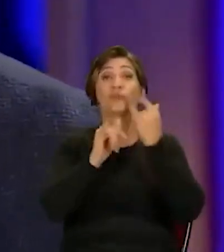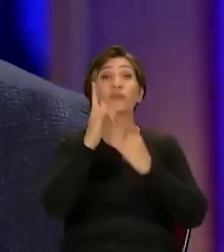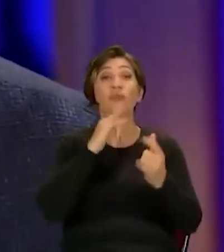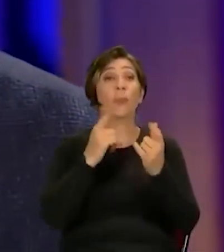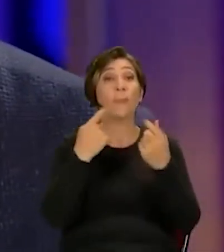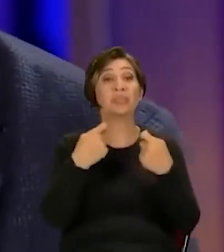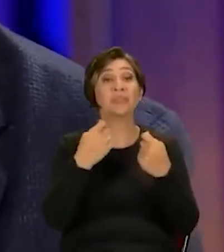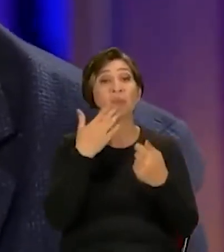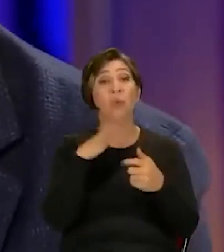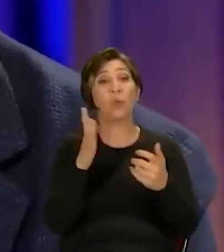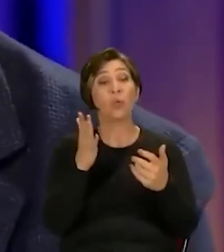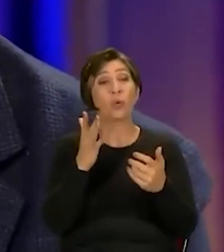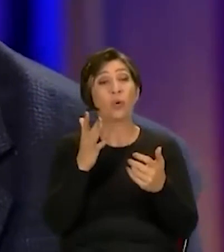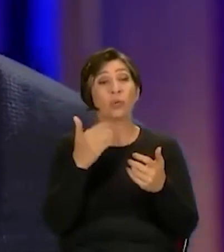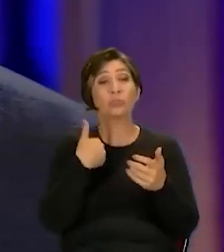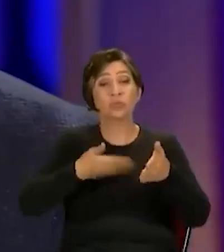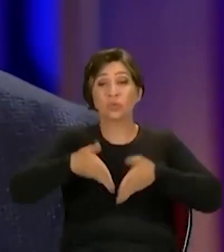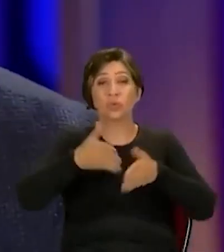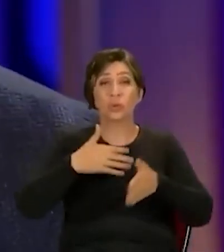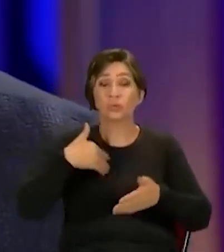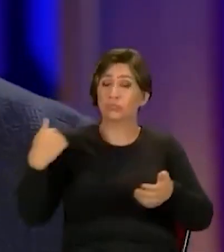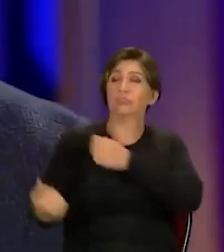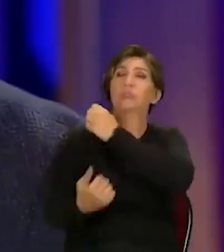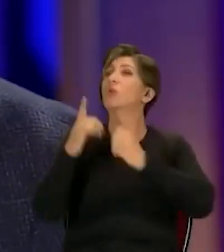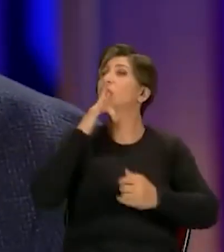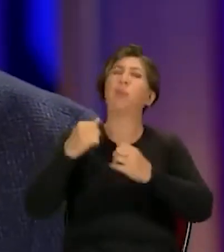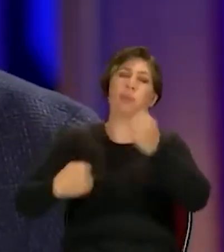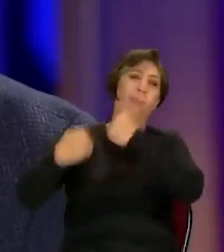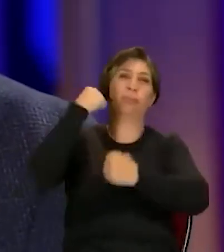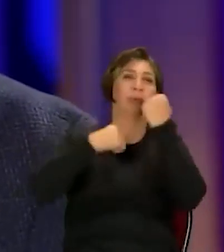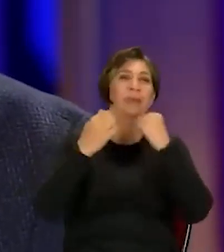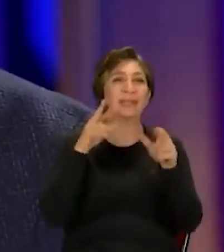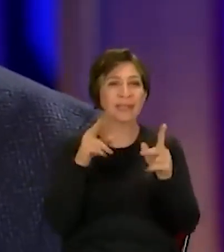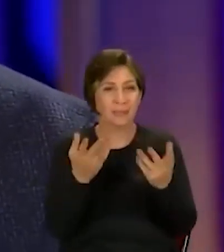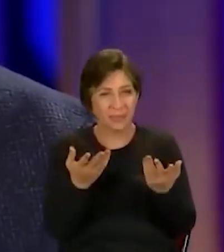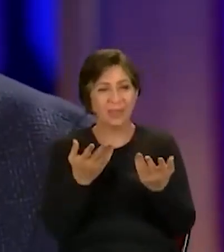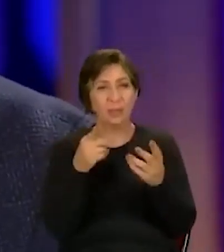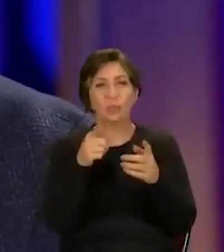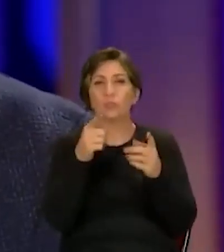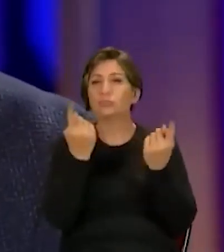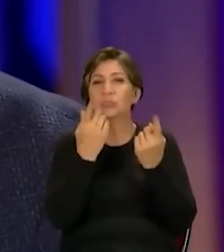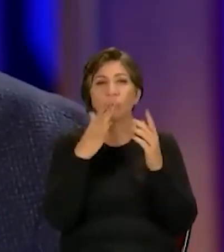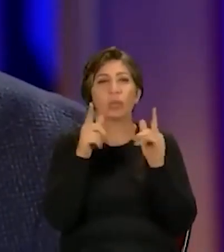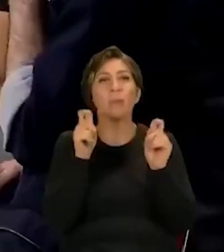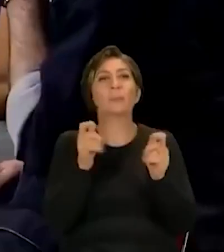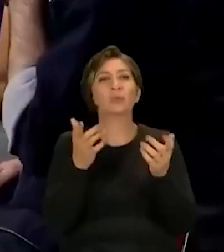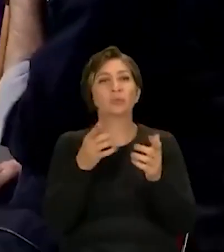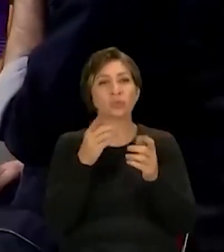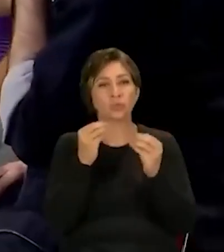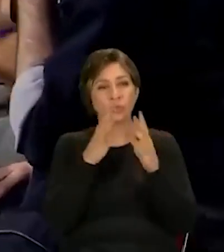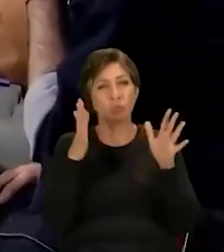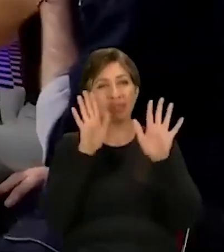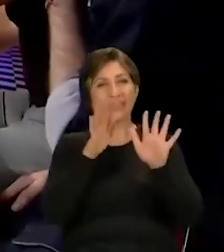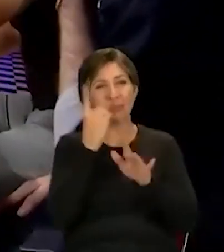küfretmesinin maliyeti yok. Yani evet. Normalde biz yoldan geçince birbirimize çağırsak birbirimize küfretmemizin maliyeti var. Onun için bunu yapmıyoruz. Tam bunu çok